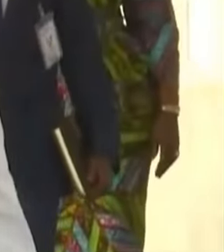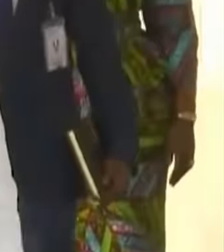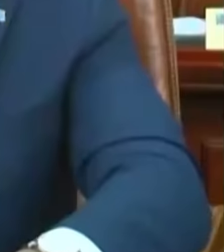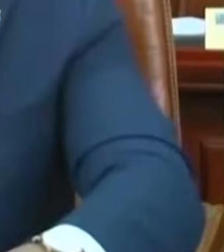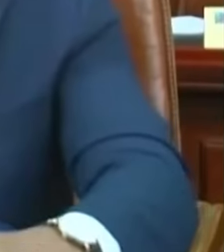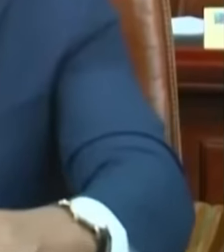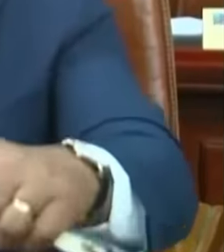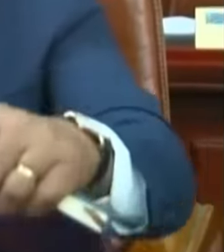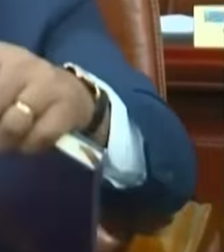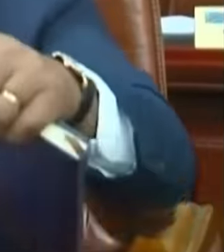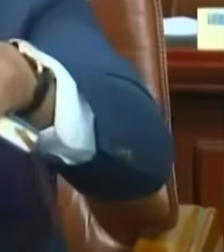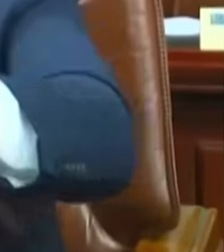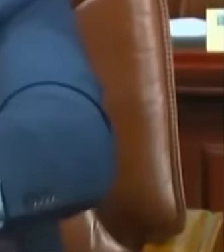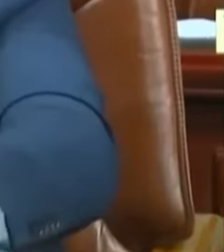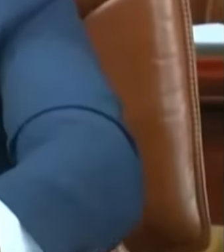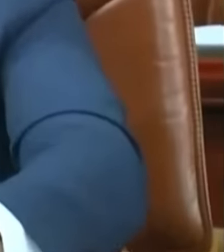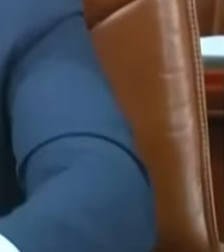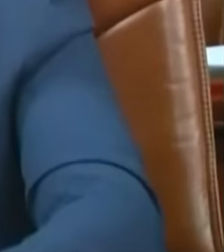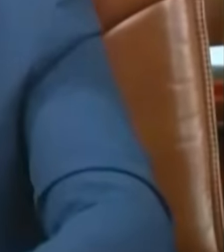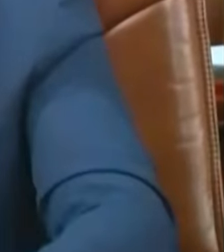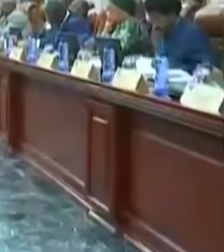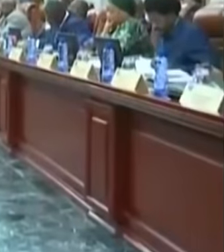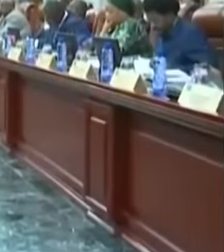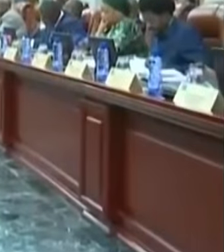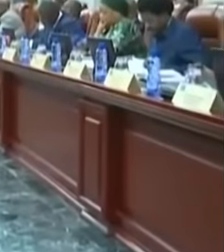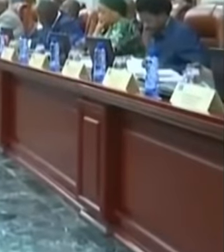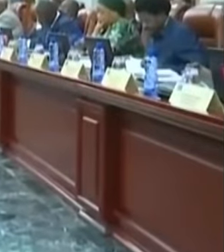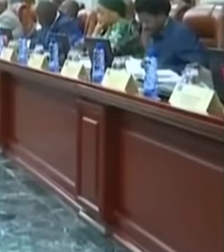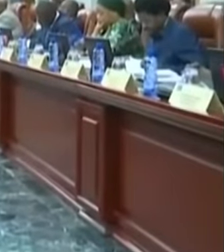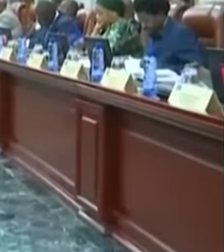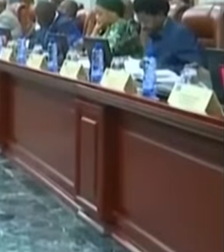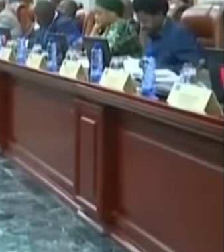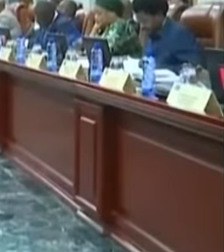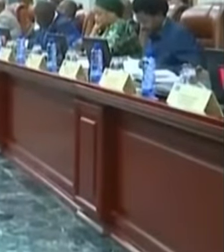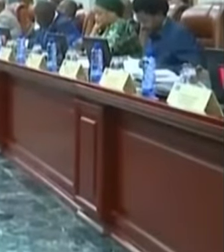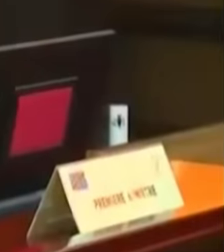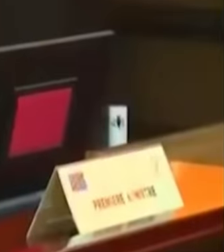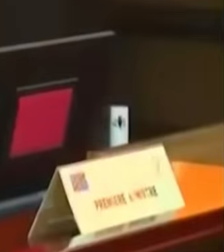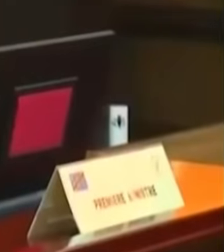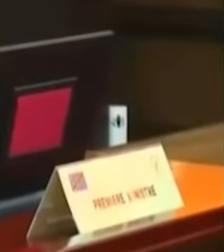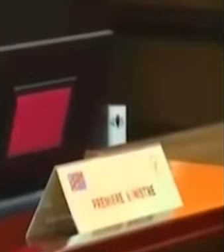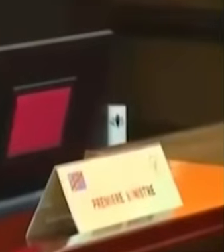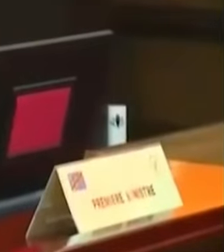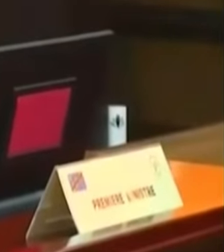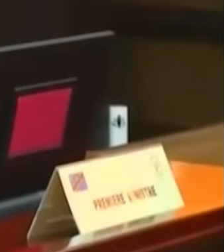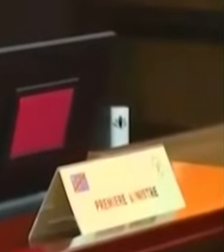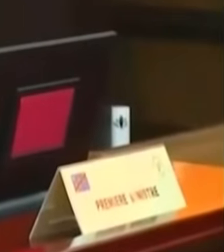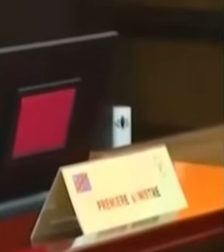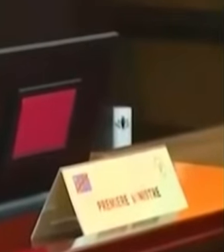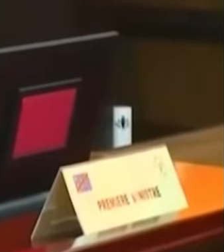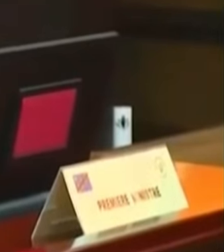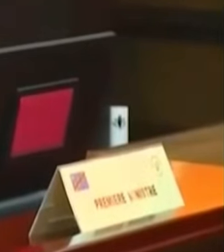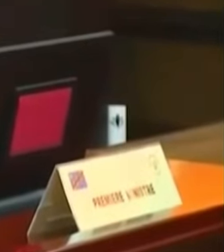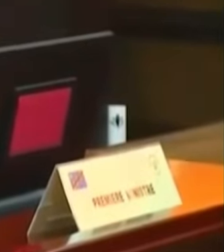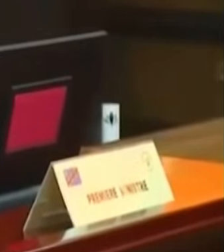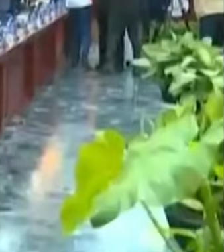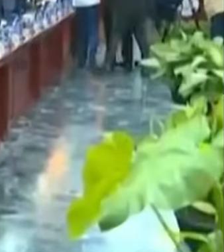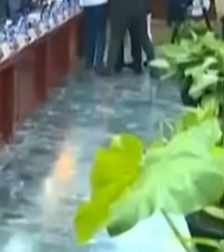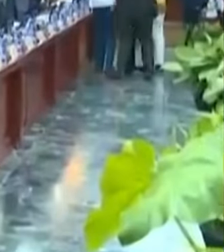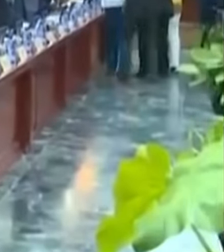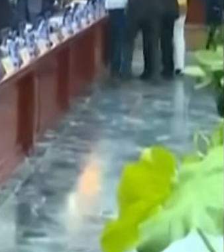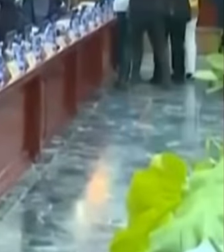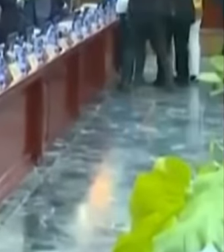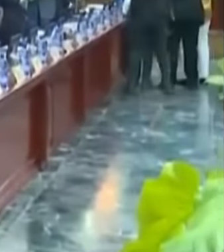où chacun des ministres est bien installé, y compris la première ministre, chef du gouvernement. Le président de la République est annoncé dans la